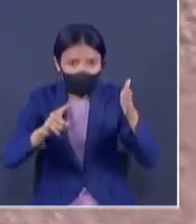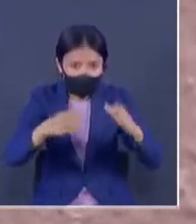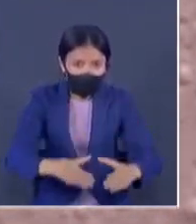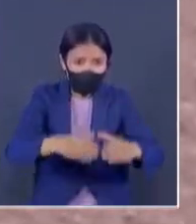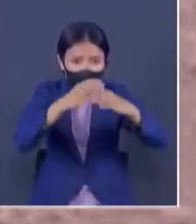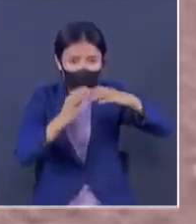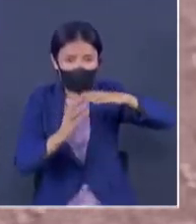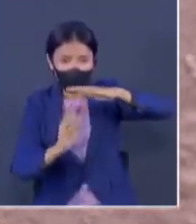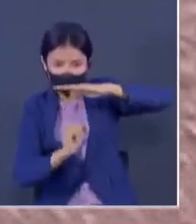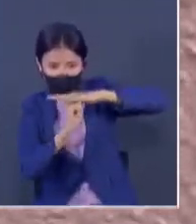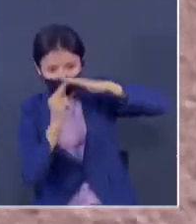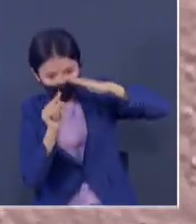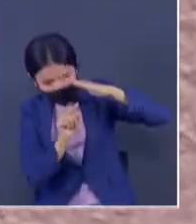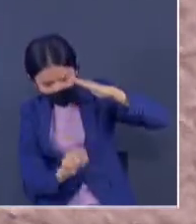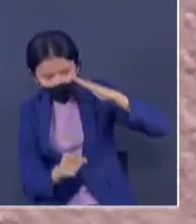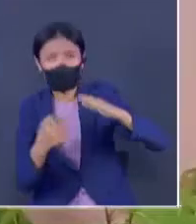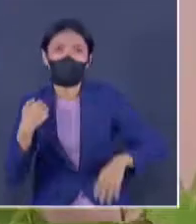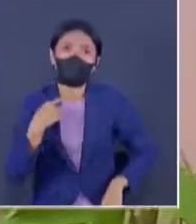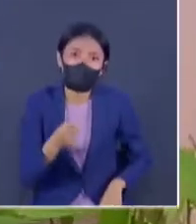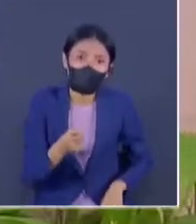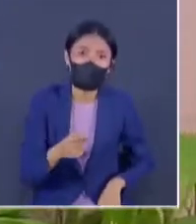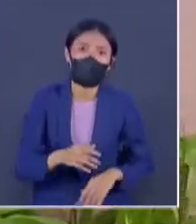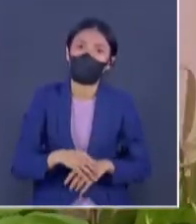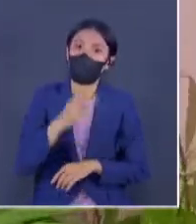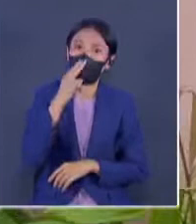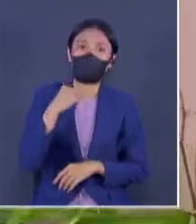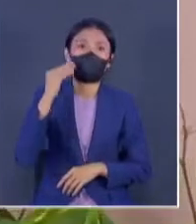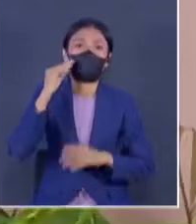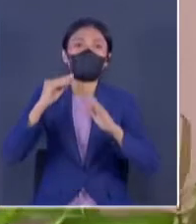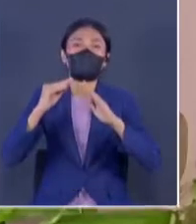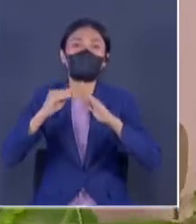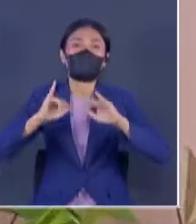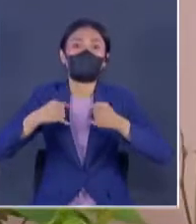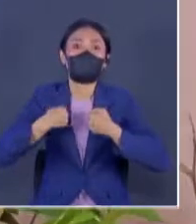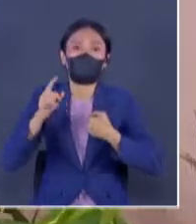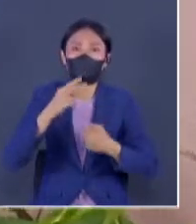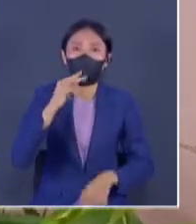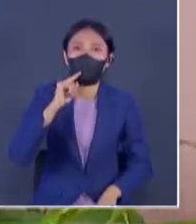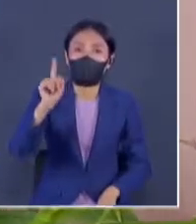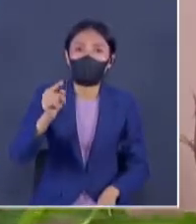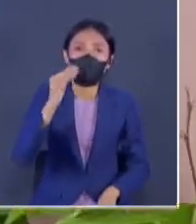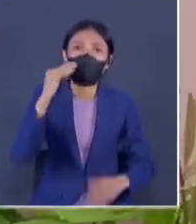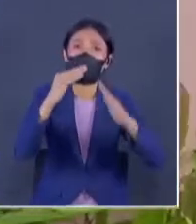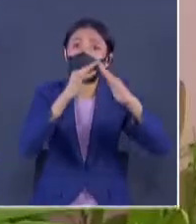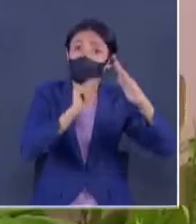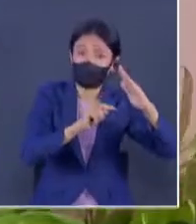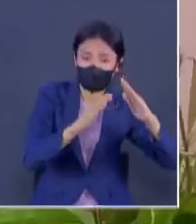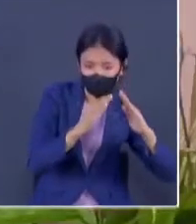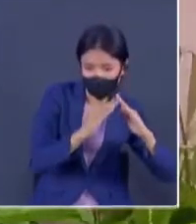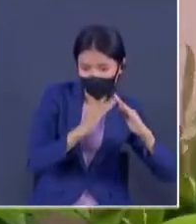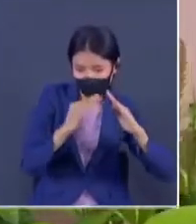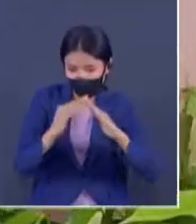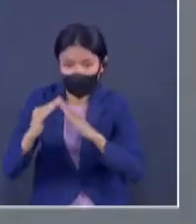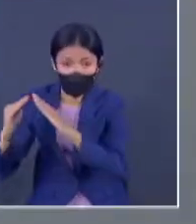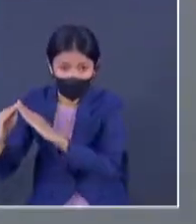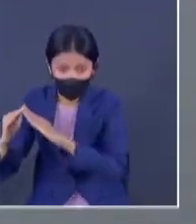คะนายสราวุธหยูทองซึ่งเป็นเจ้าของบ้านแล้วก็เป็นผู้ร้องเรียนบอกว่าบ้านหลังนี้เป็นทาวน์เฮาส์ชั้นเดียว